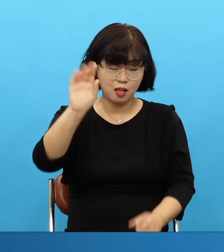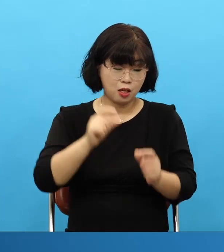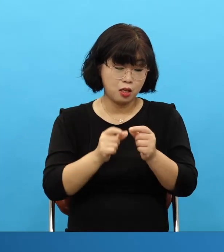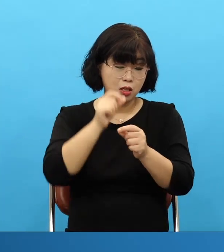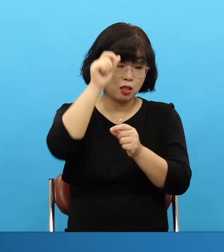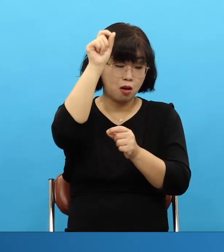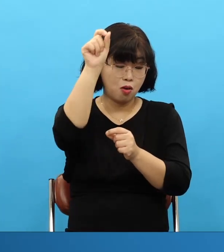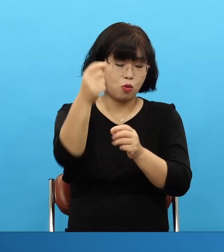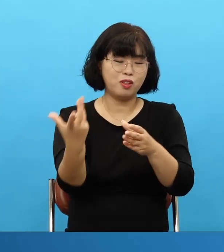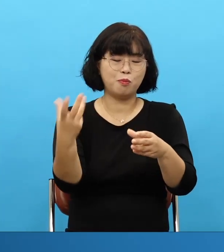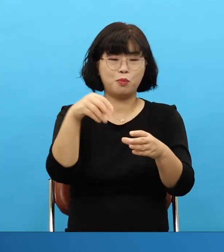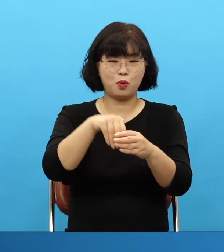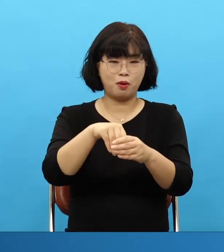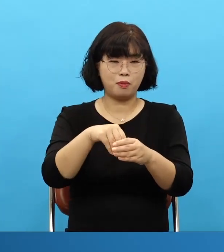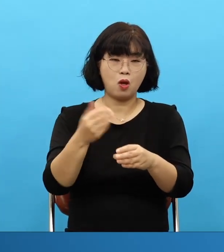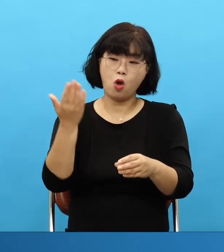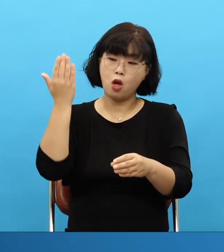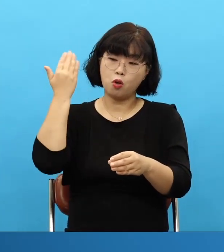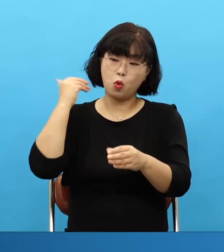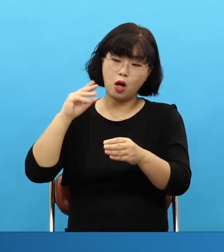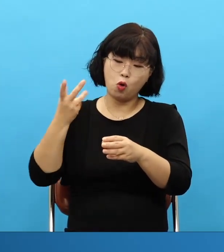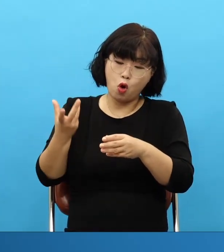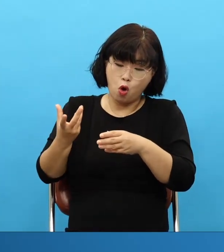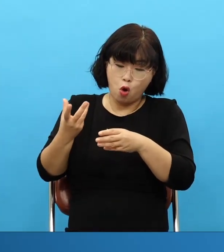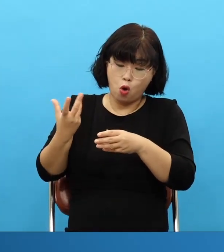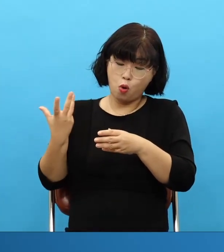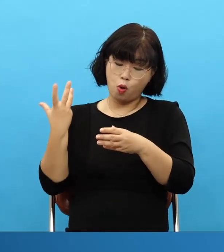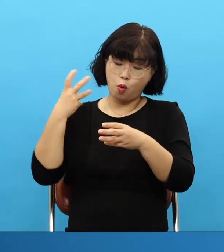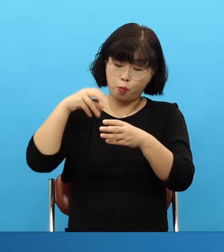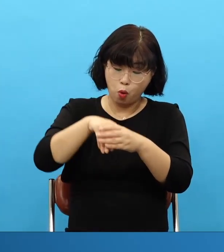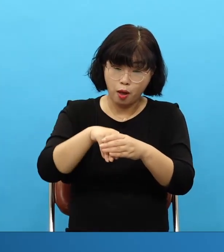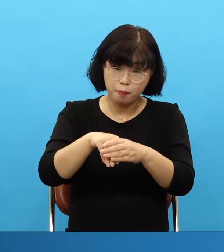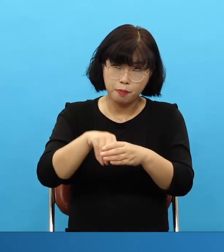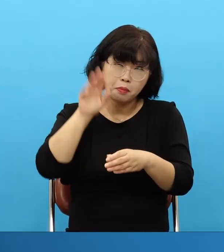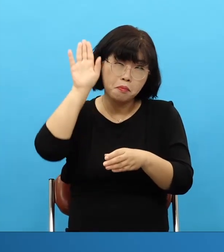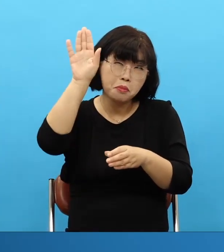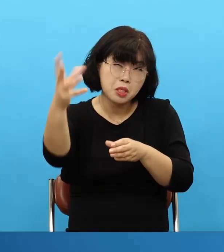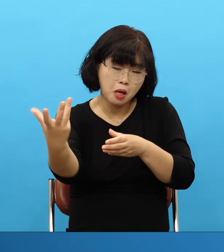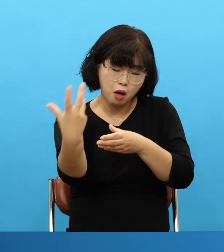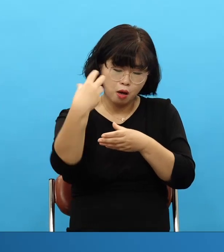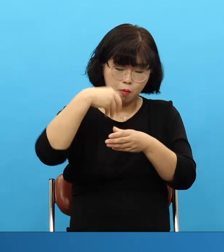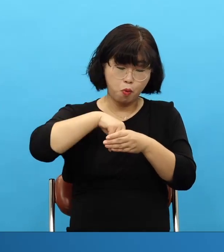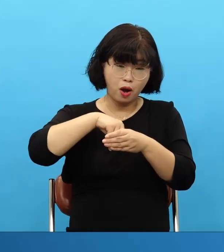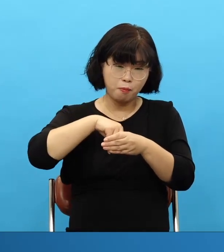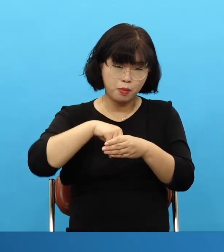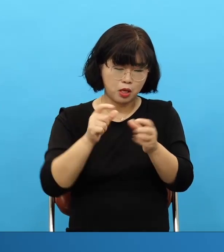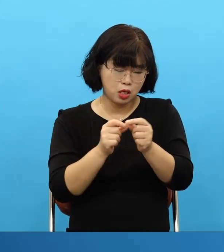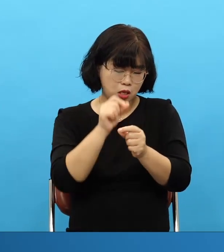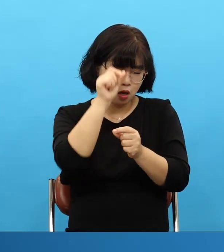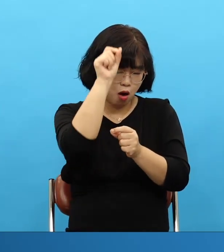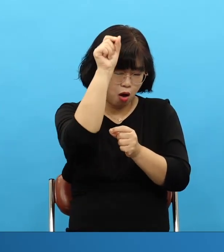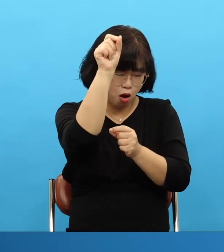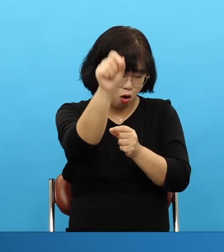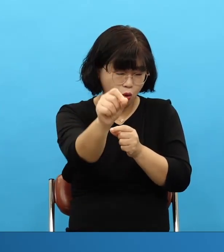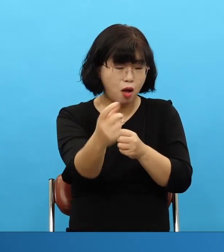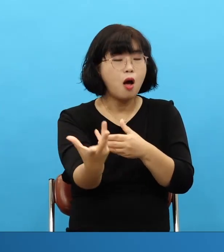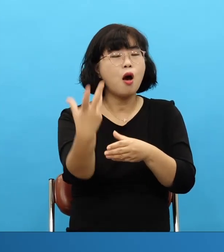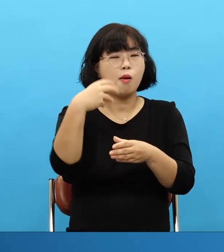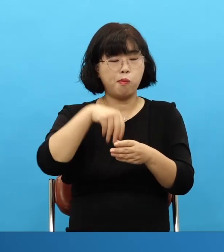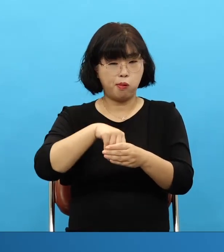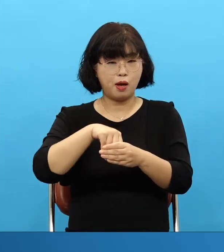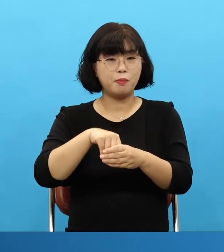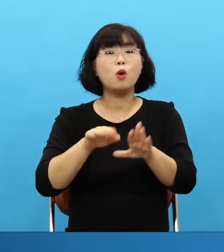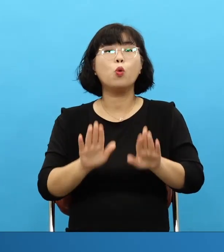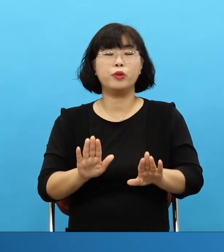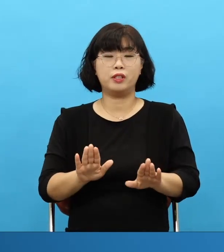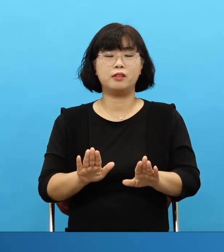영원한 게 다 들어 있어요. And in fact, our today contains not only our past and our future, but eternal things as well. 자, 어떤 발판으로 봐야 됩니까?